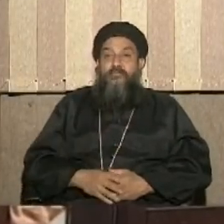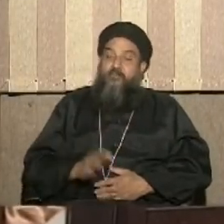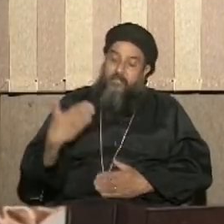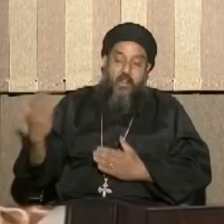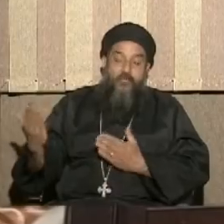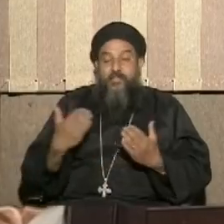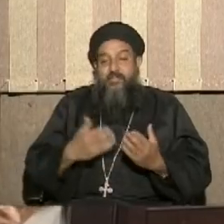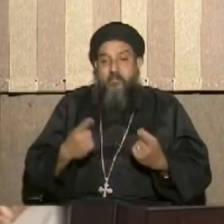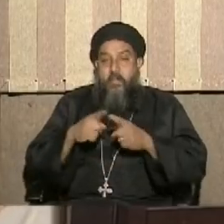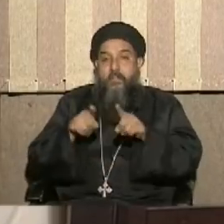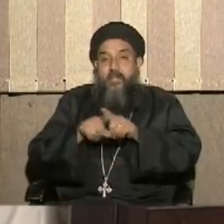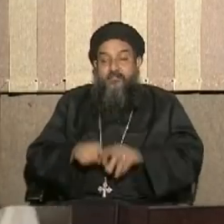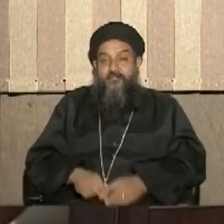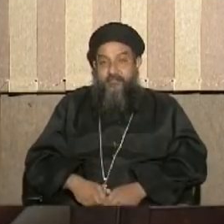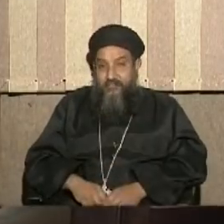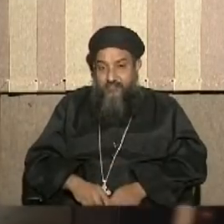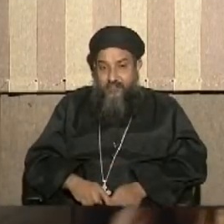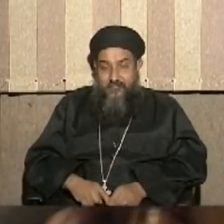تعالوا يا اولاد